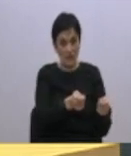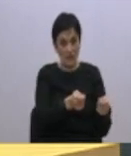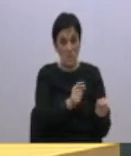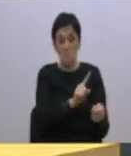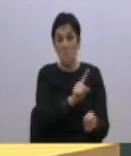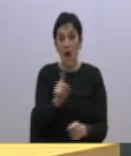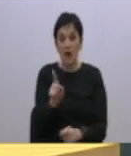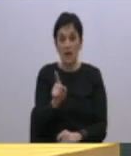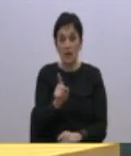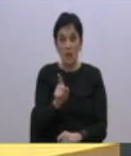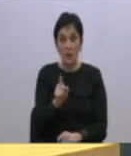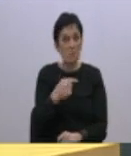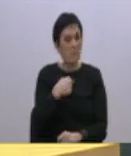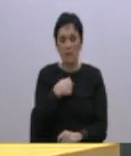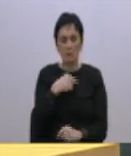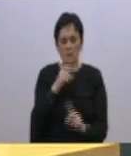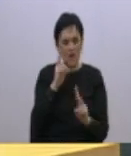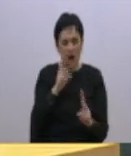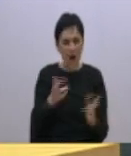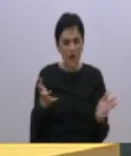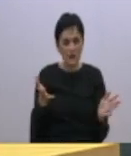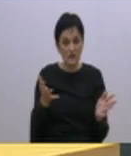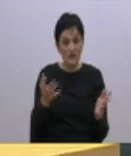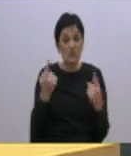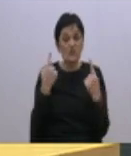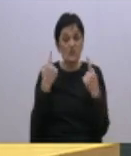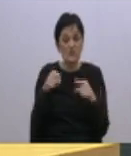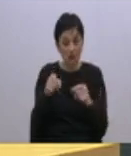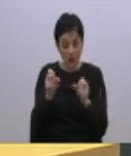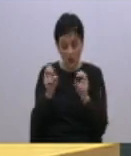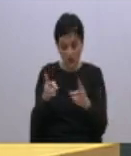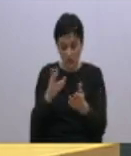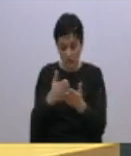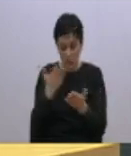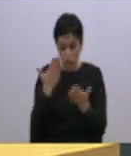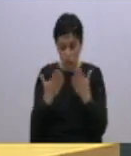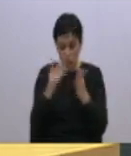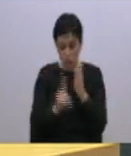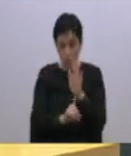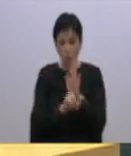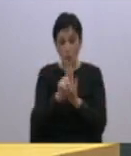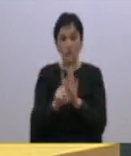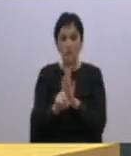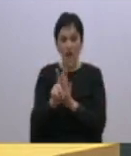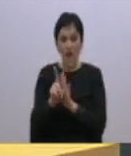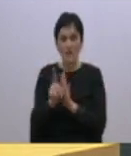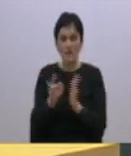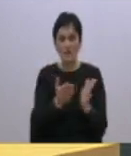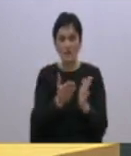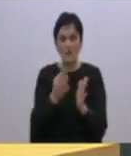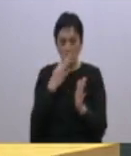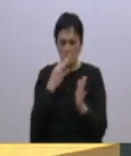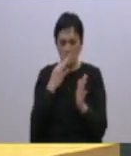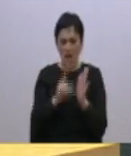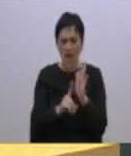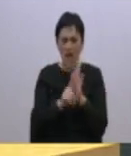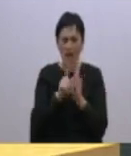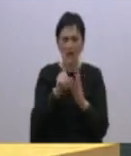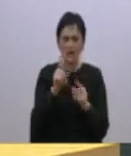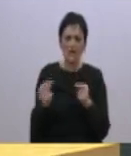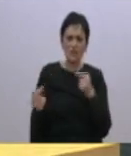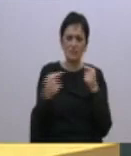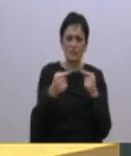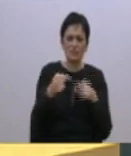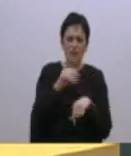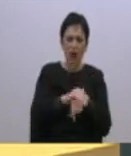მაგრამ მე არ ვიცი, იქნება სხვა ხიფათიც არის. უბრალოდ ახლა აქ რომ დავიწყო ვარაუდების გამოთქმა, მე ვიცი, რომ ამაზე აეგება კონტრარგუმენტები და ასე შემდეგ.